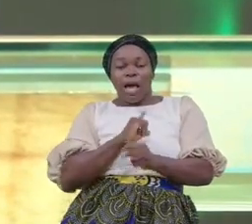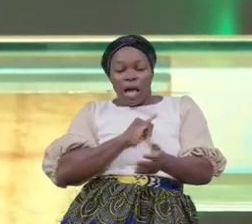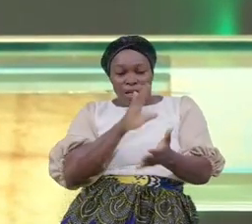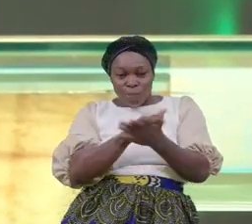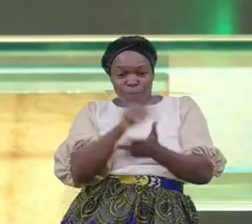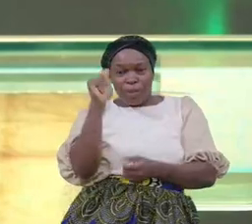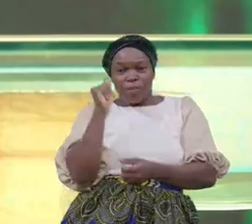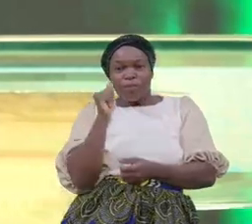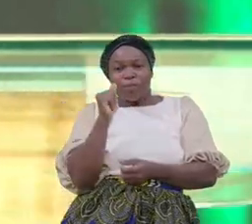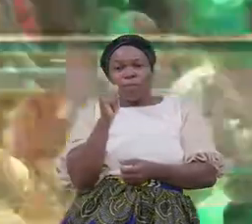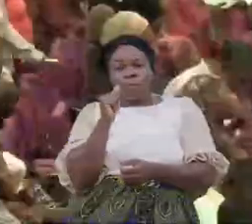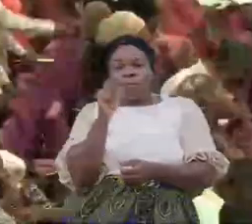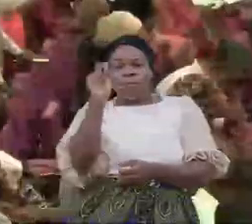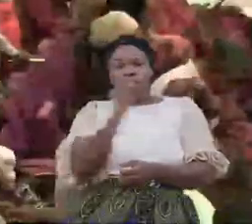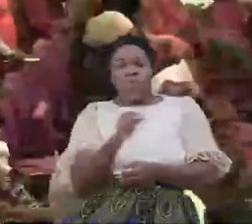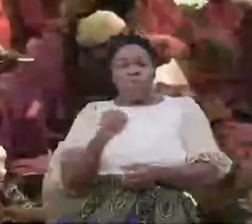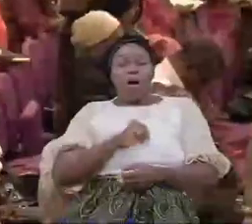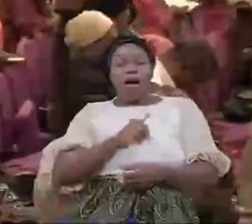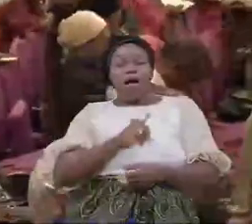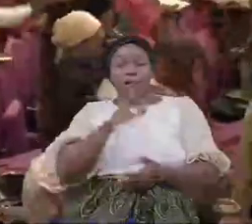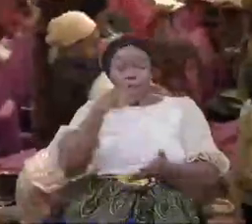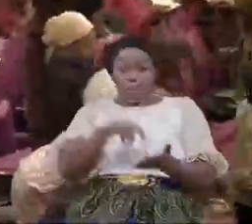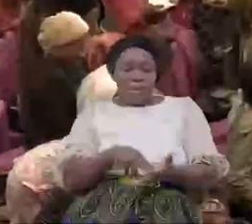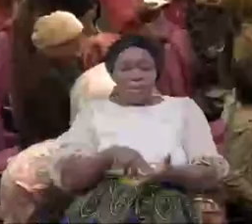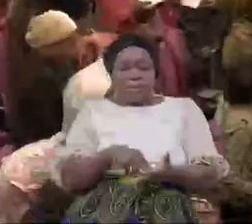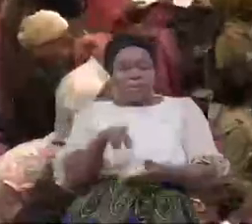crois. C'est pourquoi je me tiens debout.